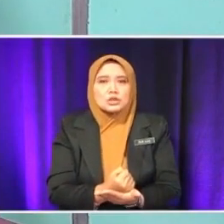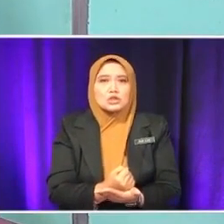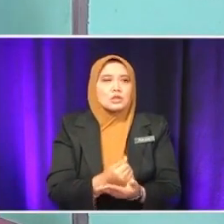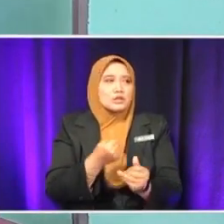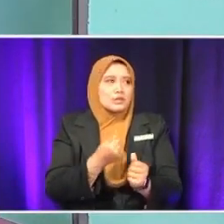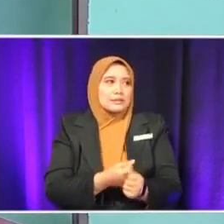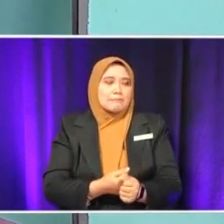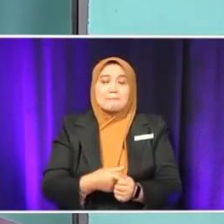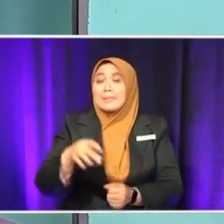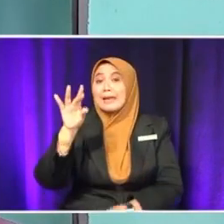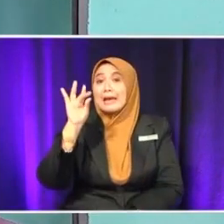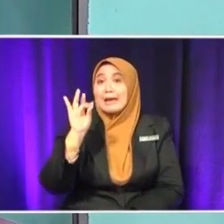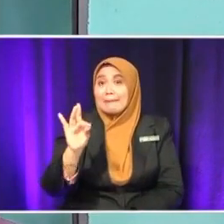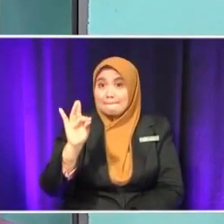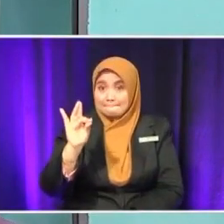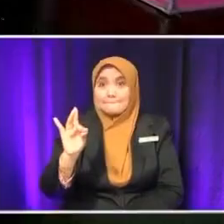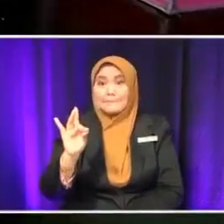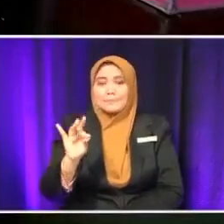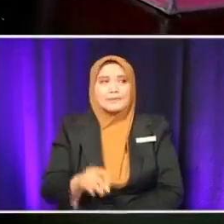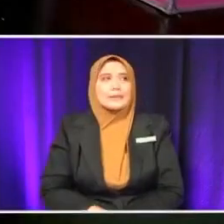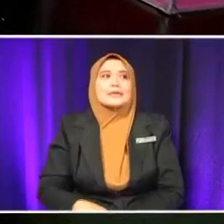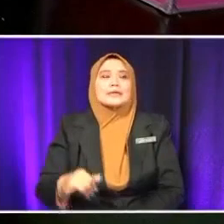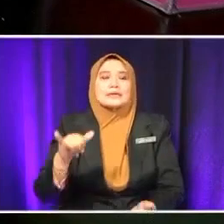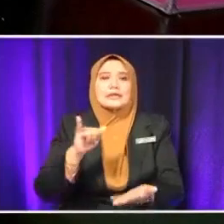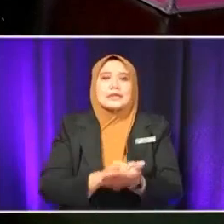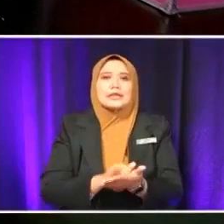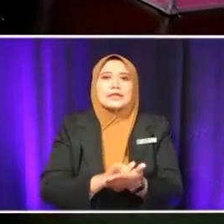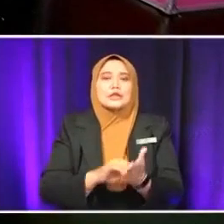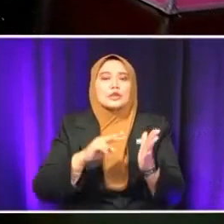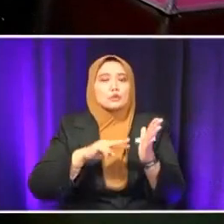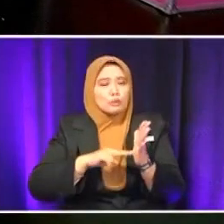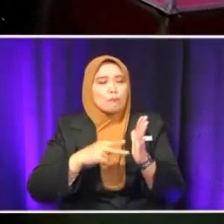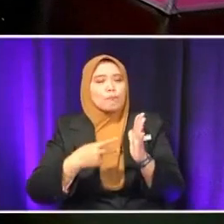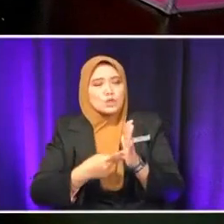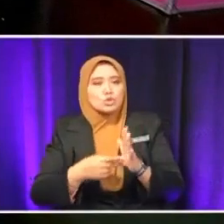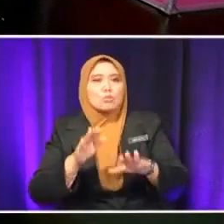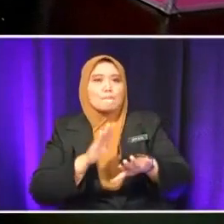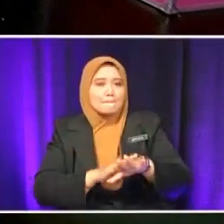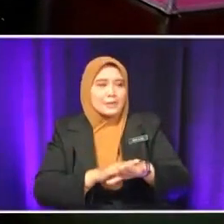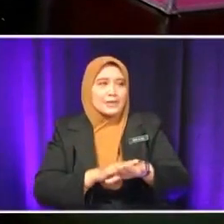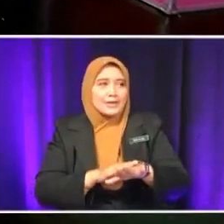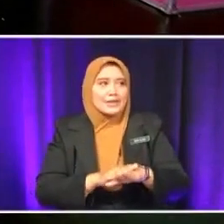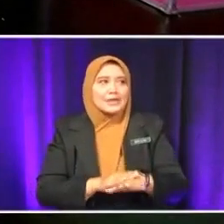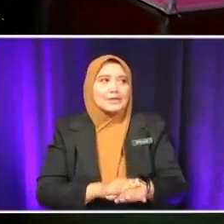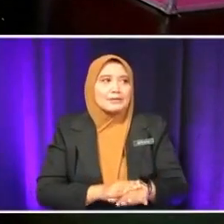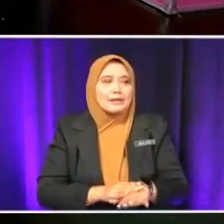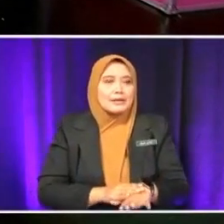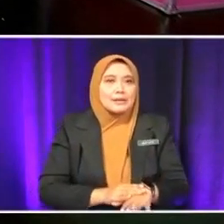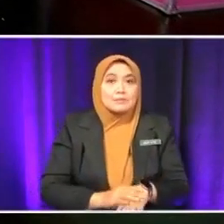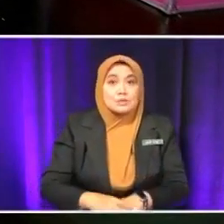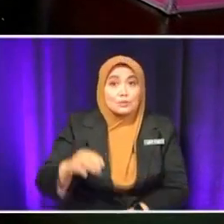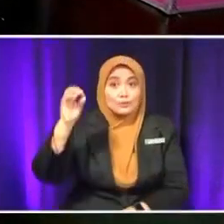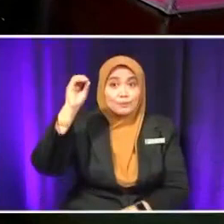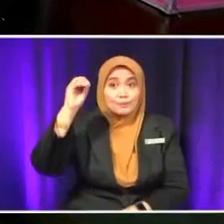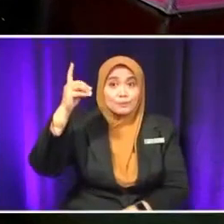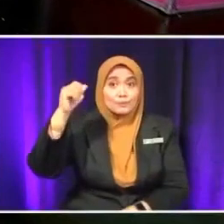adalah 8. Ah, okey. Ah, itu okay. Maksud pada lajur darjah tersebut. Okey,